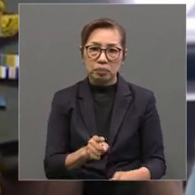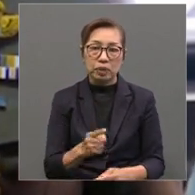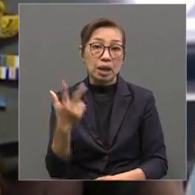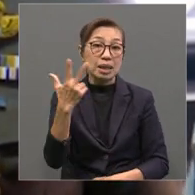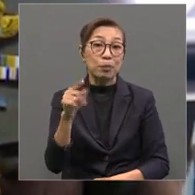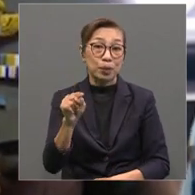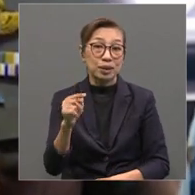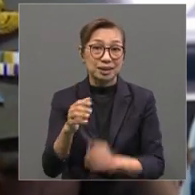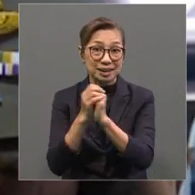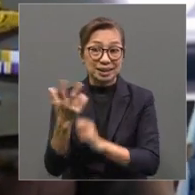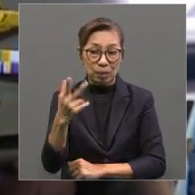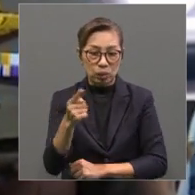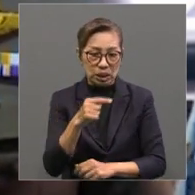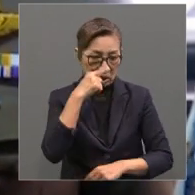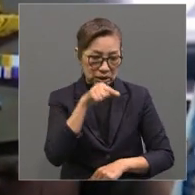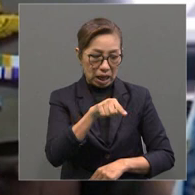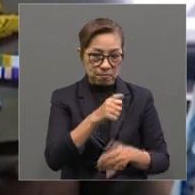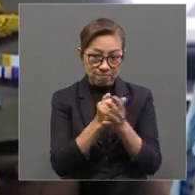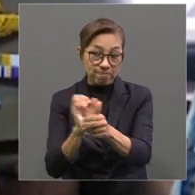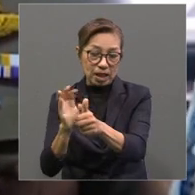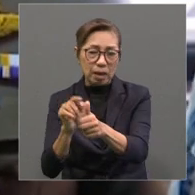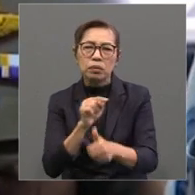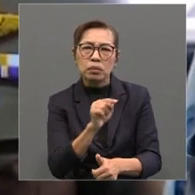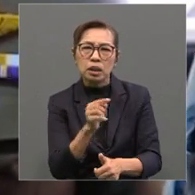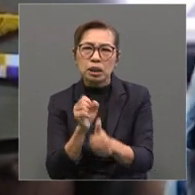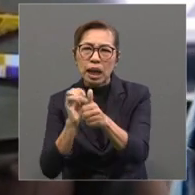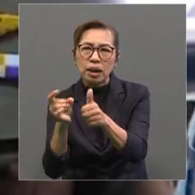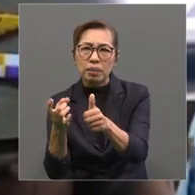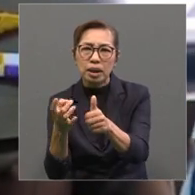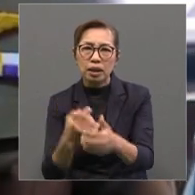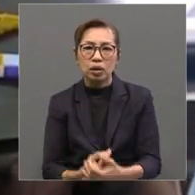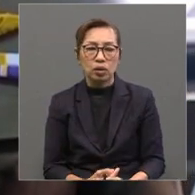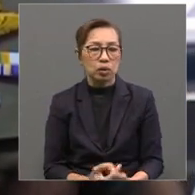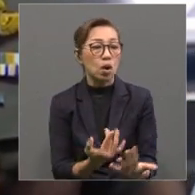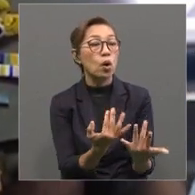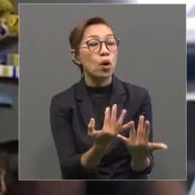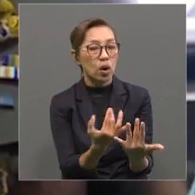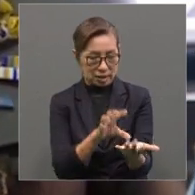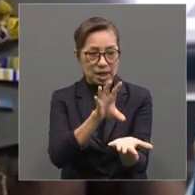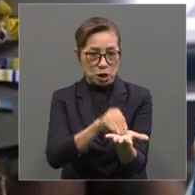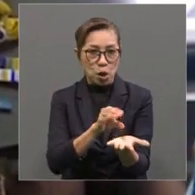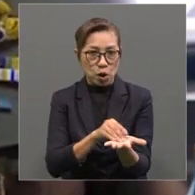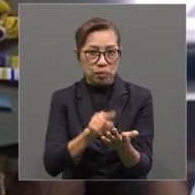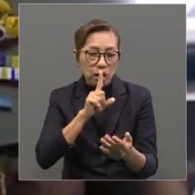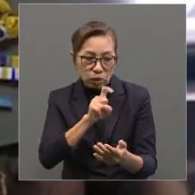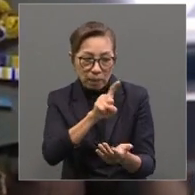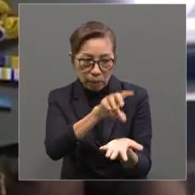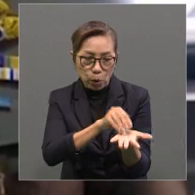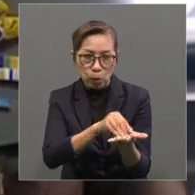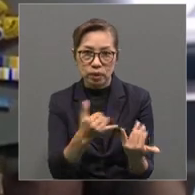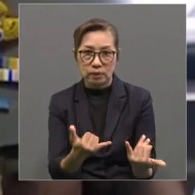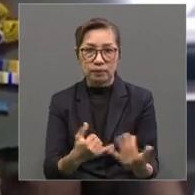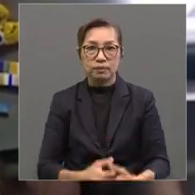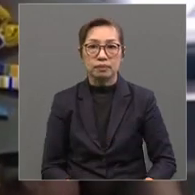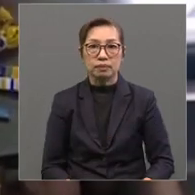ที่คนจีนที่ฆ่ากันเนี่ยคนไทยเป็นคนแนะนำเรื่องอะไรคร ับ ท่านอ ันนี้เดี๋ยวอยู่ในรายละเอียดทางคดีนะครับอยู่ระหว่างการสืบสวนอยู่นะครับเพราะ